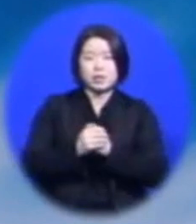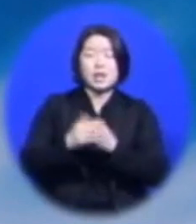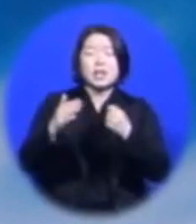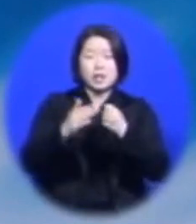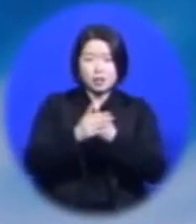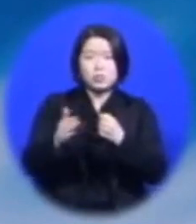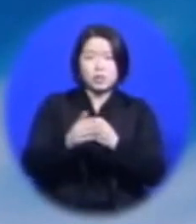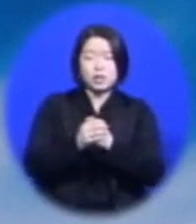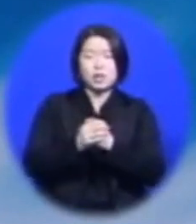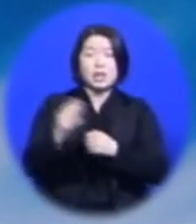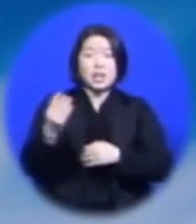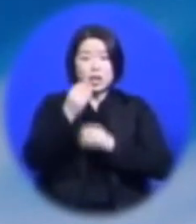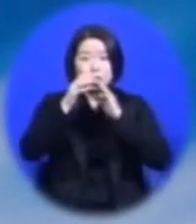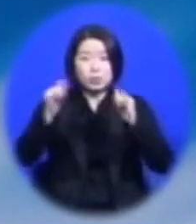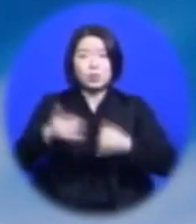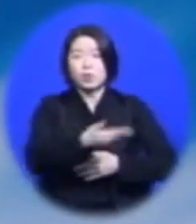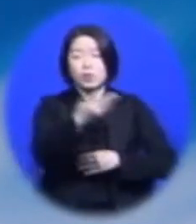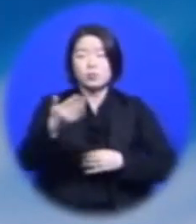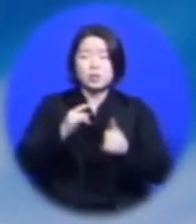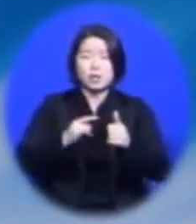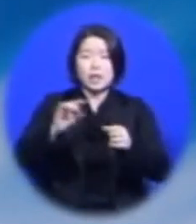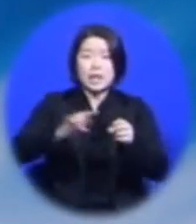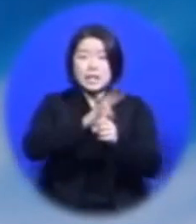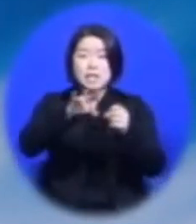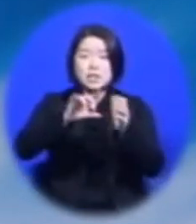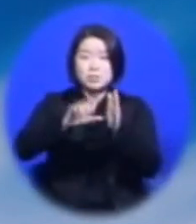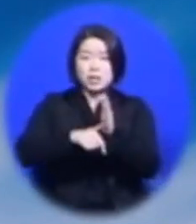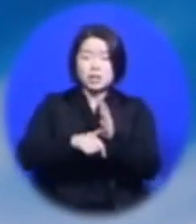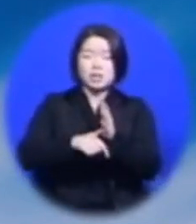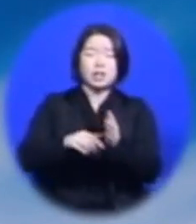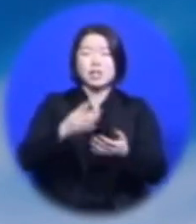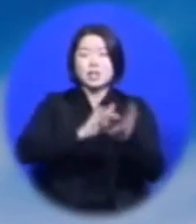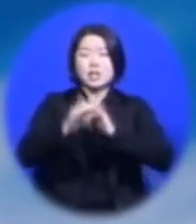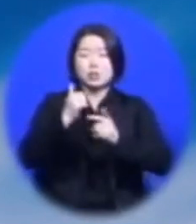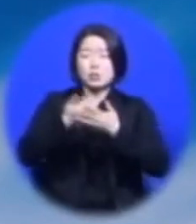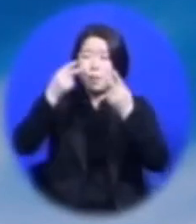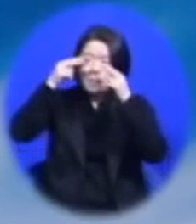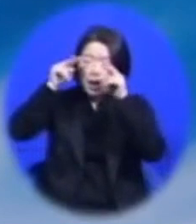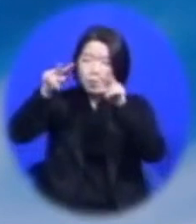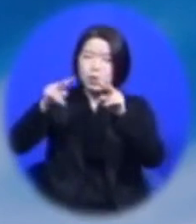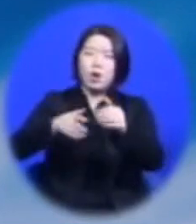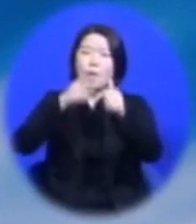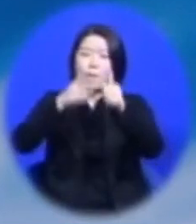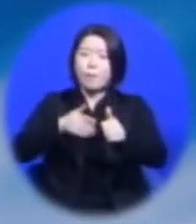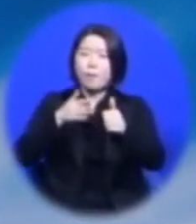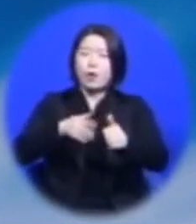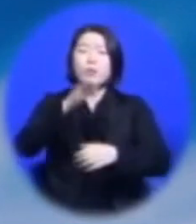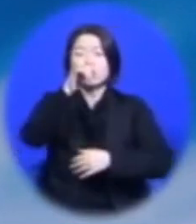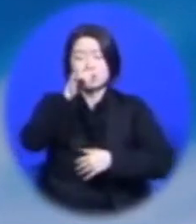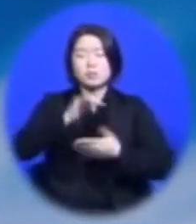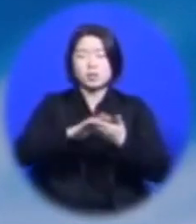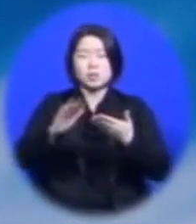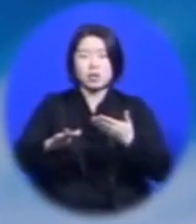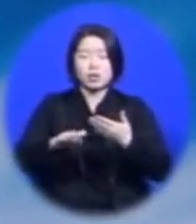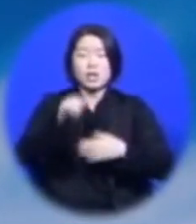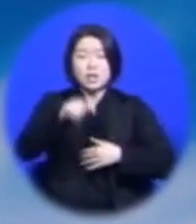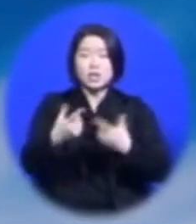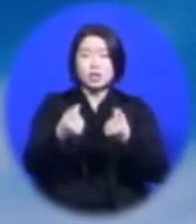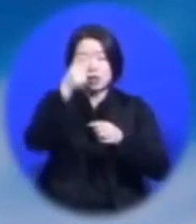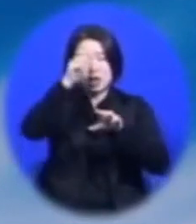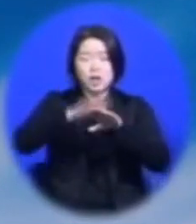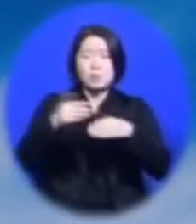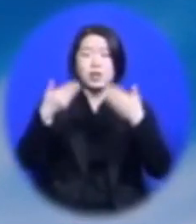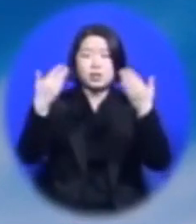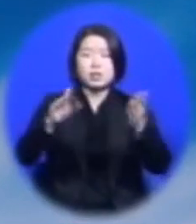그래서 성도 여러분들에게 24시간 예수님을 바라보시도록 그렇게 권해드린 거예요. 이렇게 예배 드릴 때만